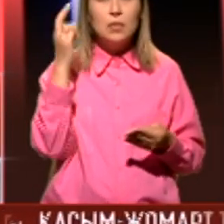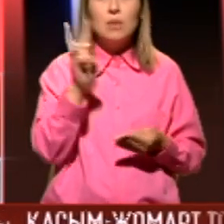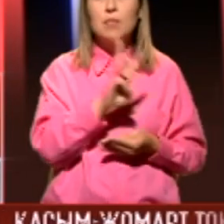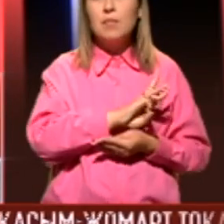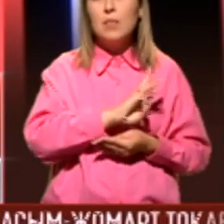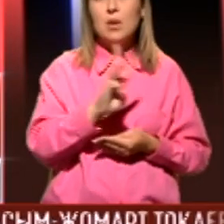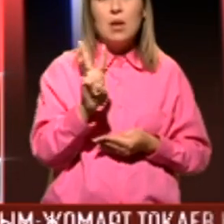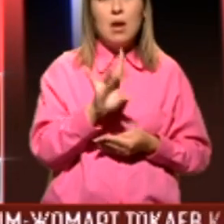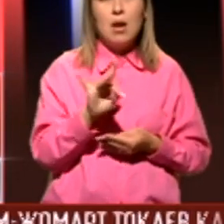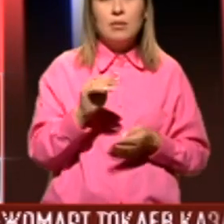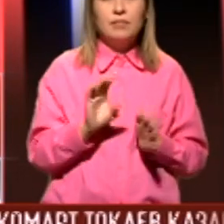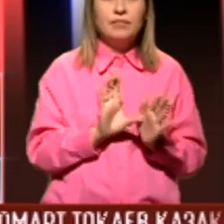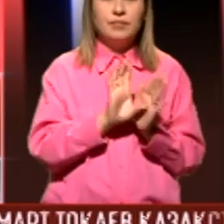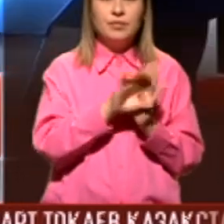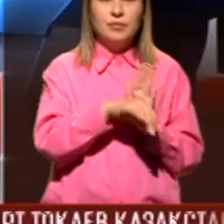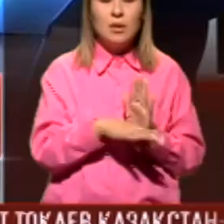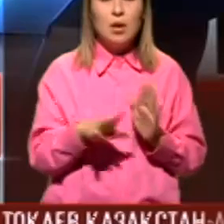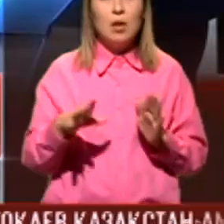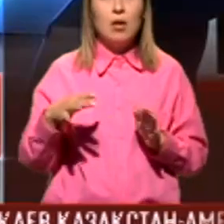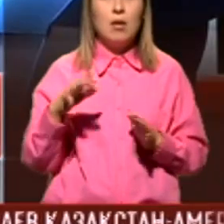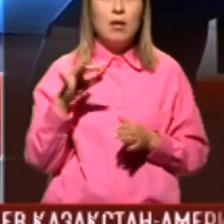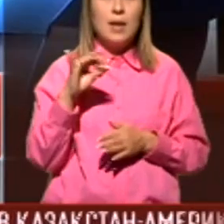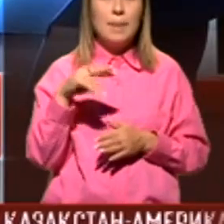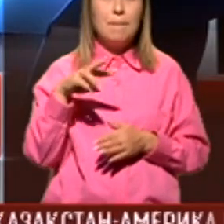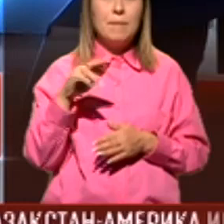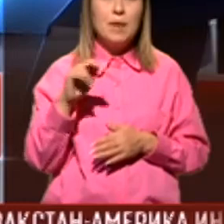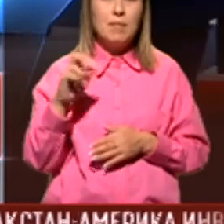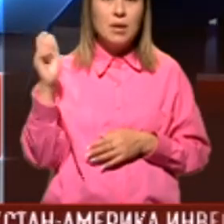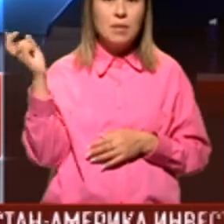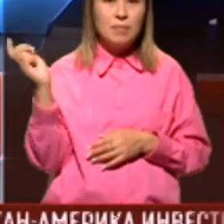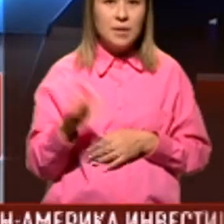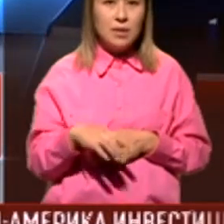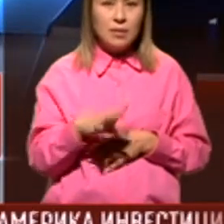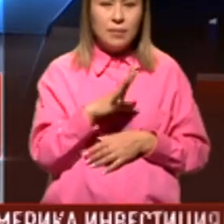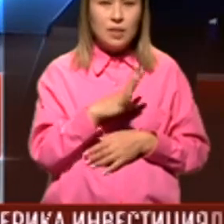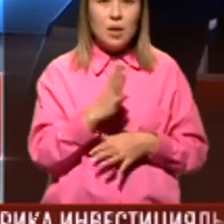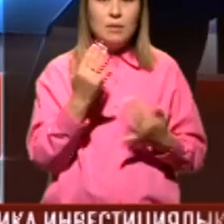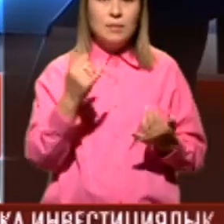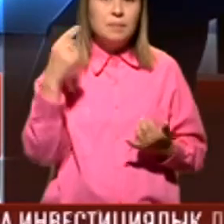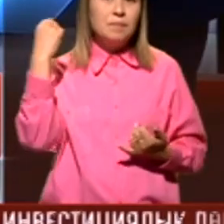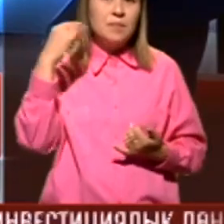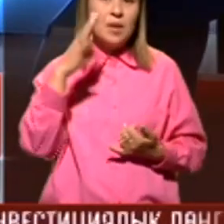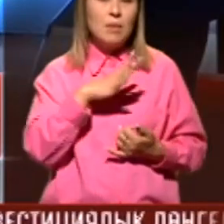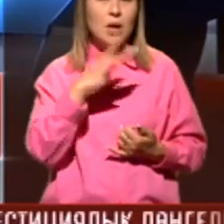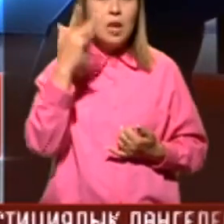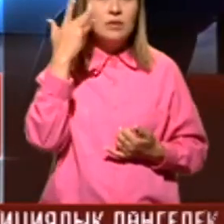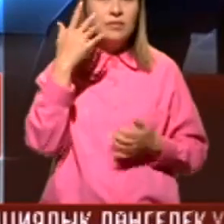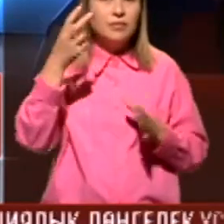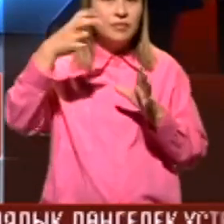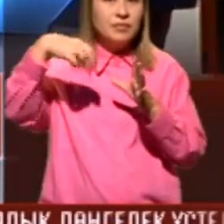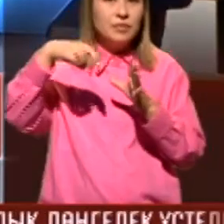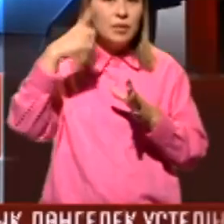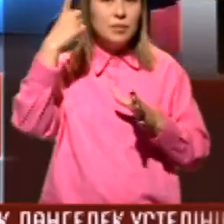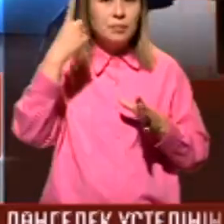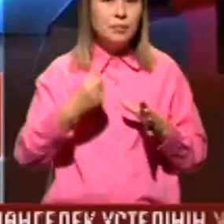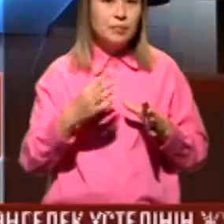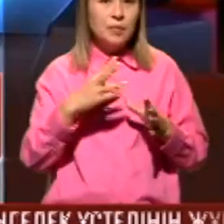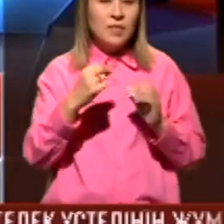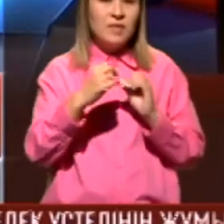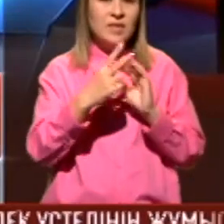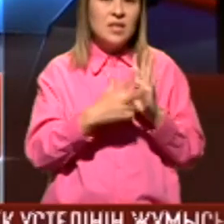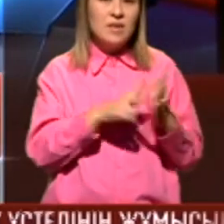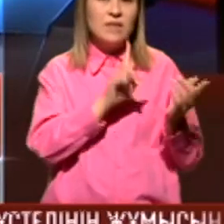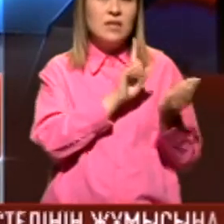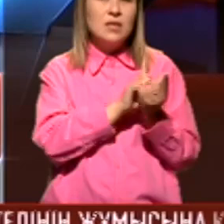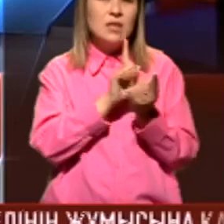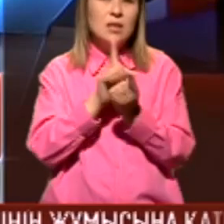жатыр. Кеше Рим папасы келіп кетті. Кеше біздің президентіміз мемлекет басшысы Нью-Йоркта жүр. Бір күнде 18 кездесу өткізді